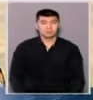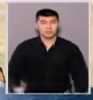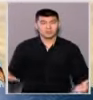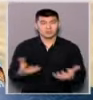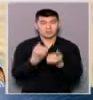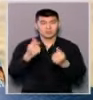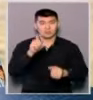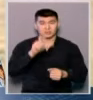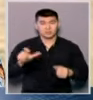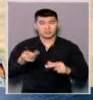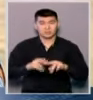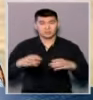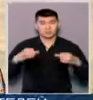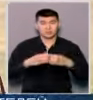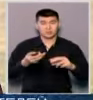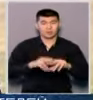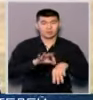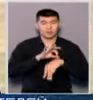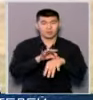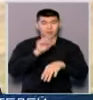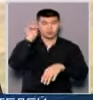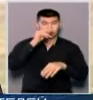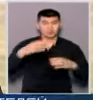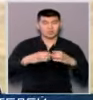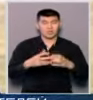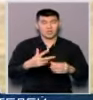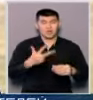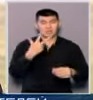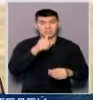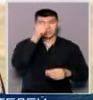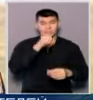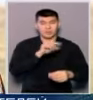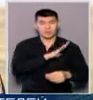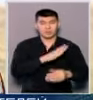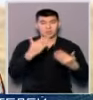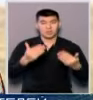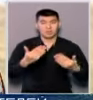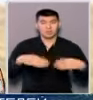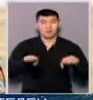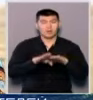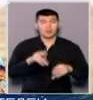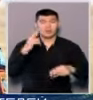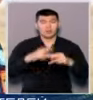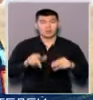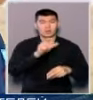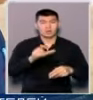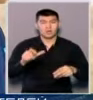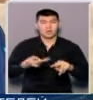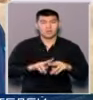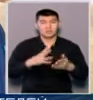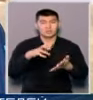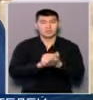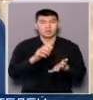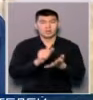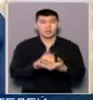Спасатели оперативно-спасательного отряда проводят учения 3 раза в месяц. В Атырауской области встречаются случаи пропажи людей, которые